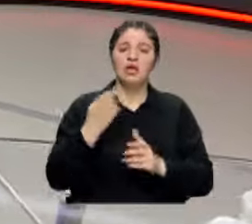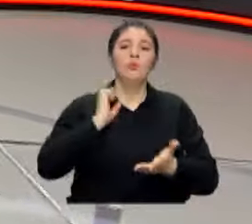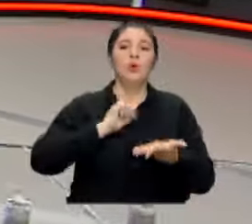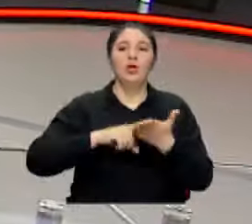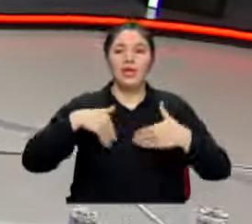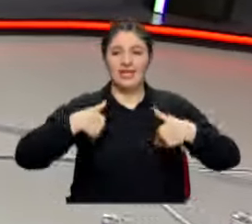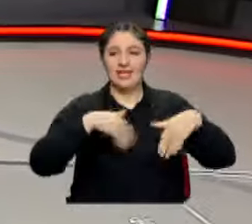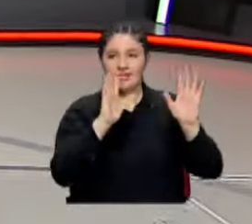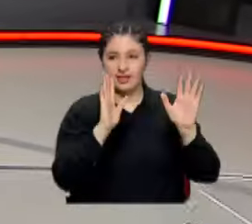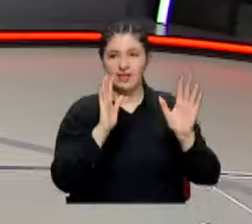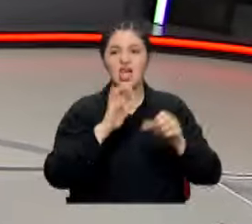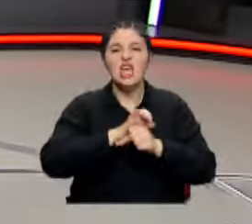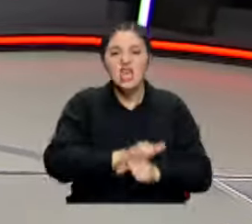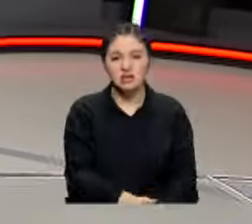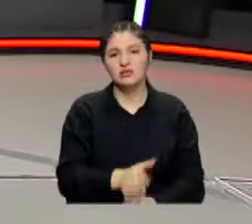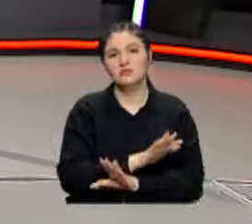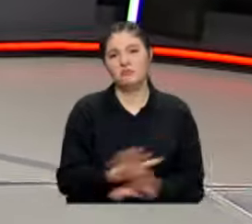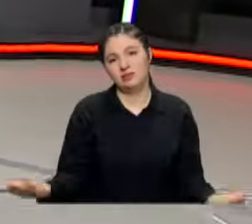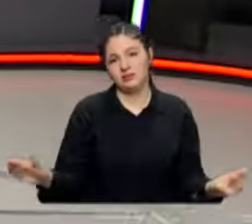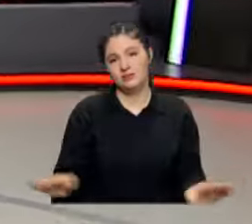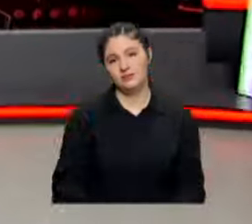Protokol gitti. Eziyet bitti.